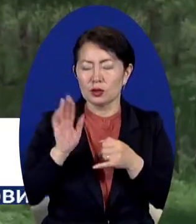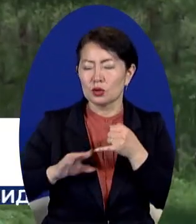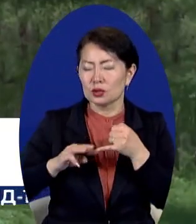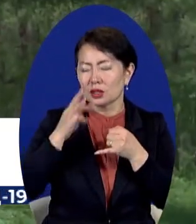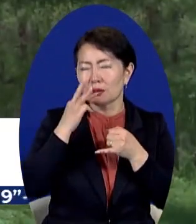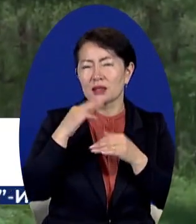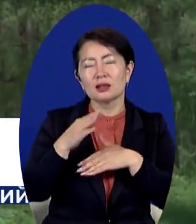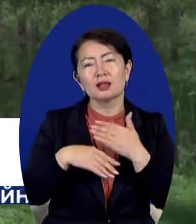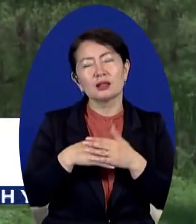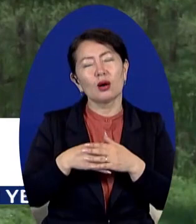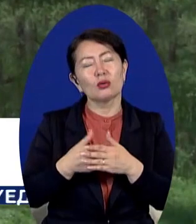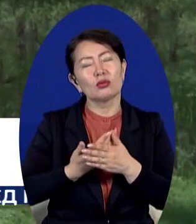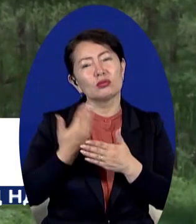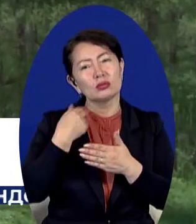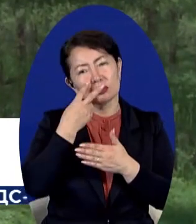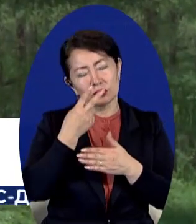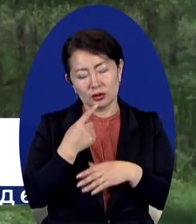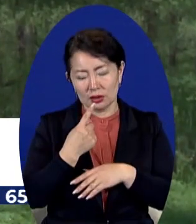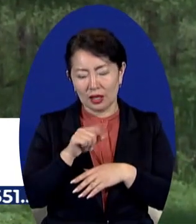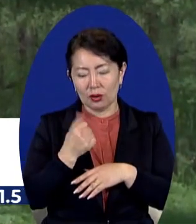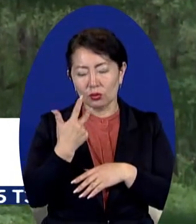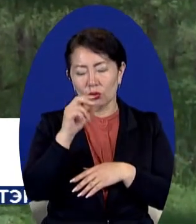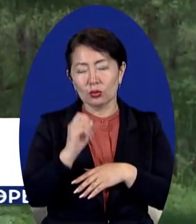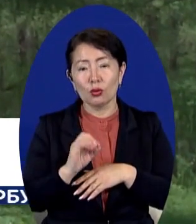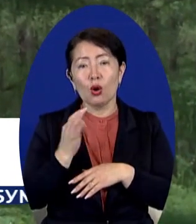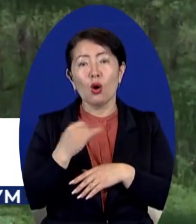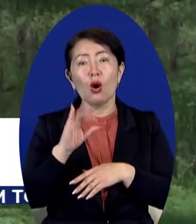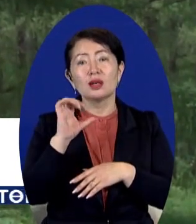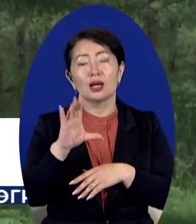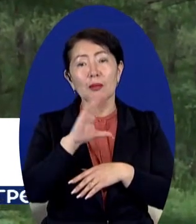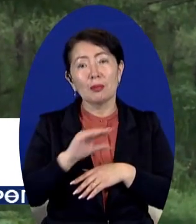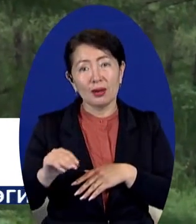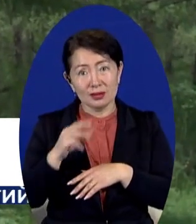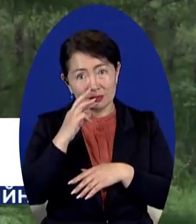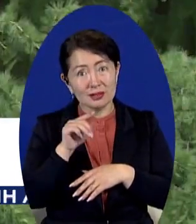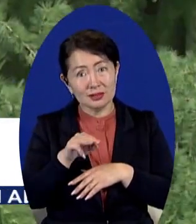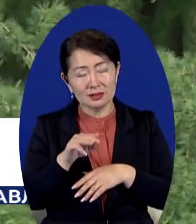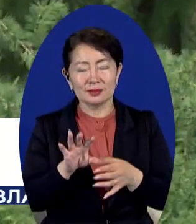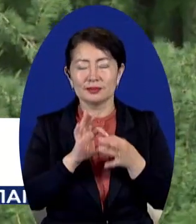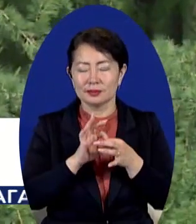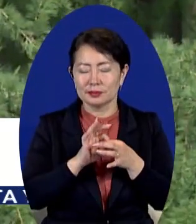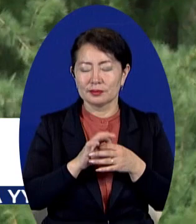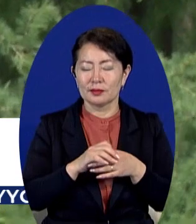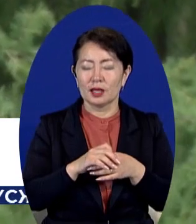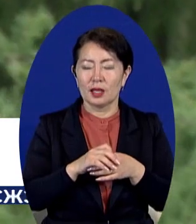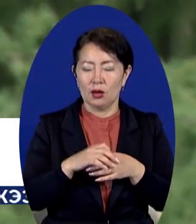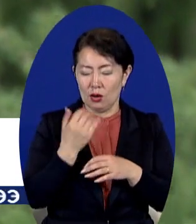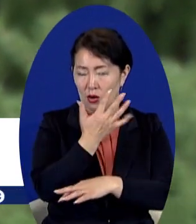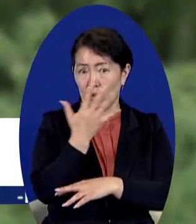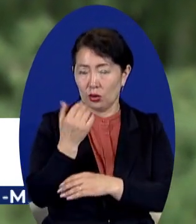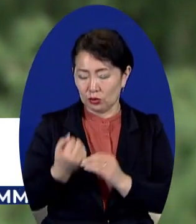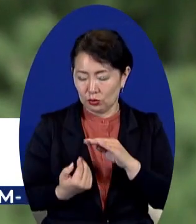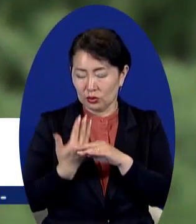бид та бүхэнд үзүүлсэн 1.3%-аар одоо ойн сан багасж байгаа гэсэн мэдээлэлдэр тулгуурлаж, за ойд одоо ургаж байгаа